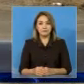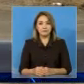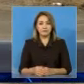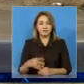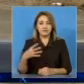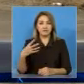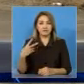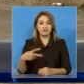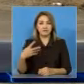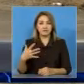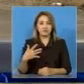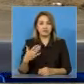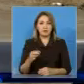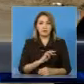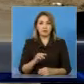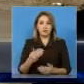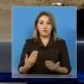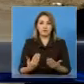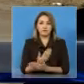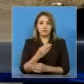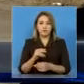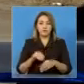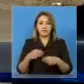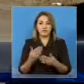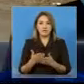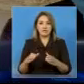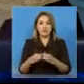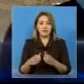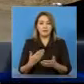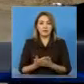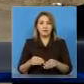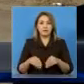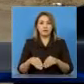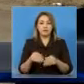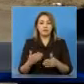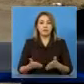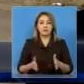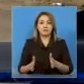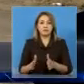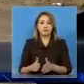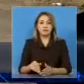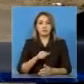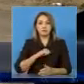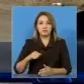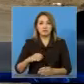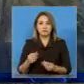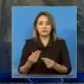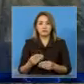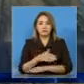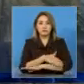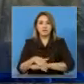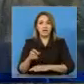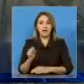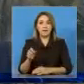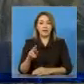25 миллионов тенге было вновь потрачено генеральным подрядчиком на перестилку асфальта. Именно за свой счет, именно улица Абая. Далее